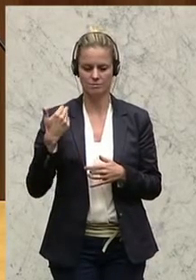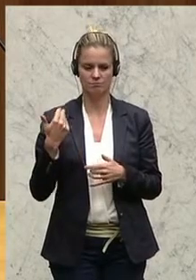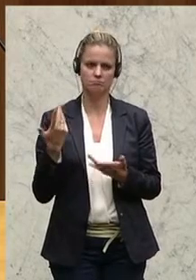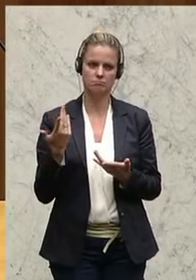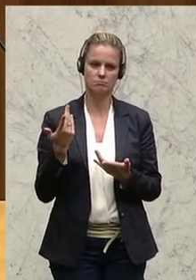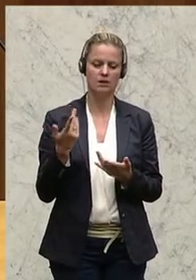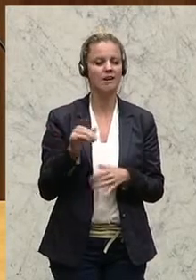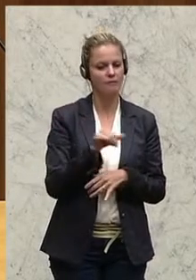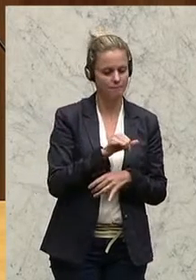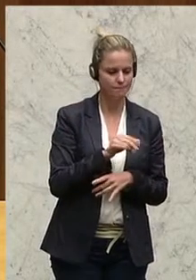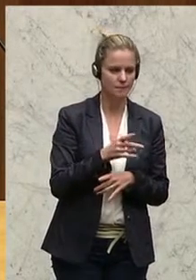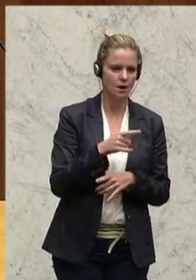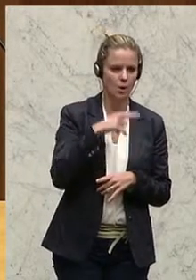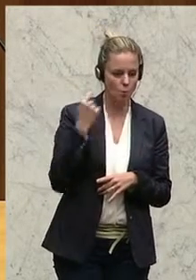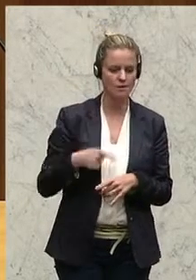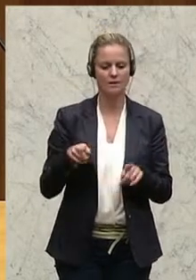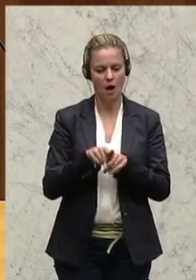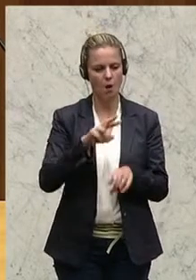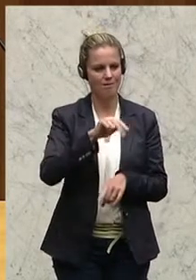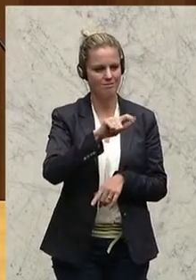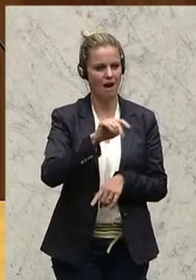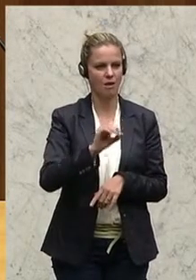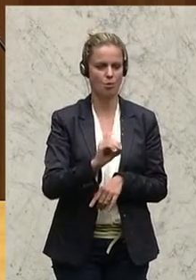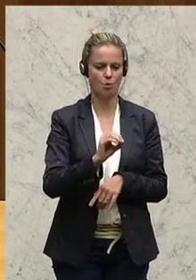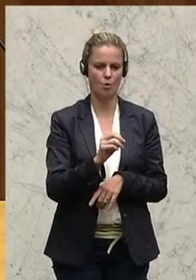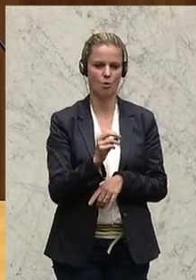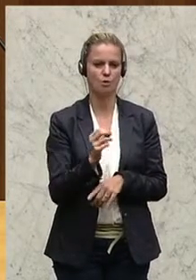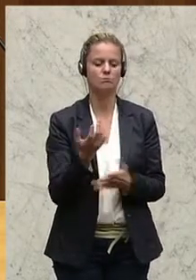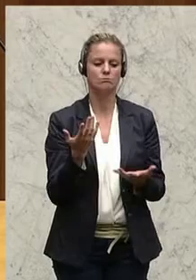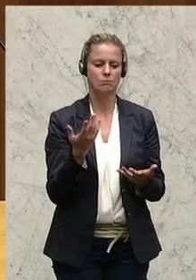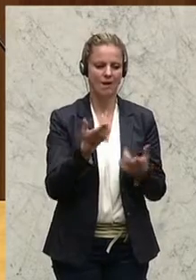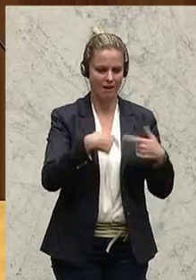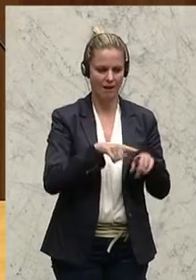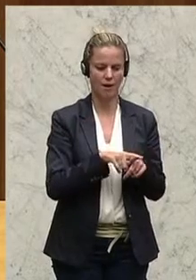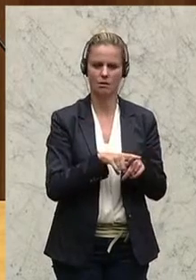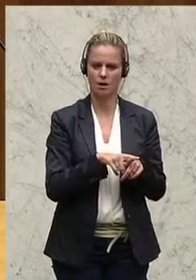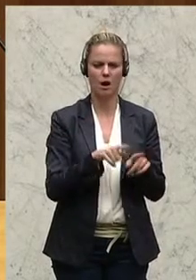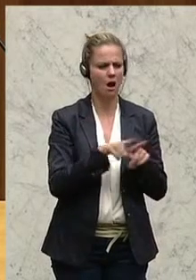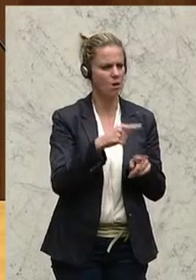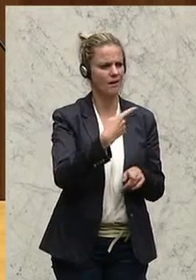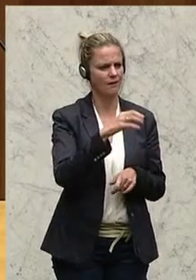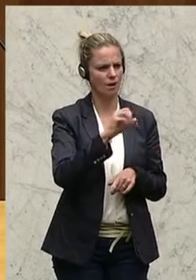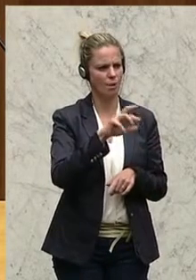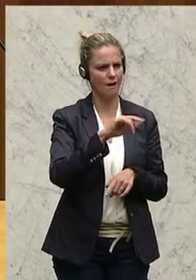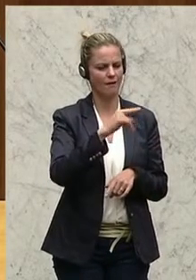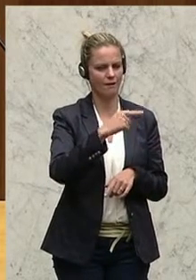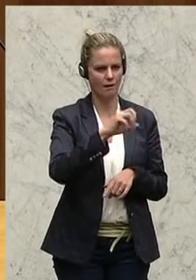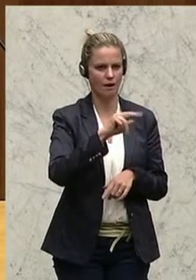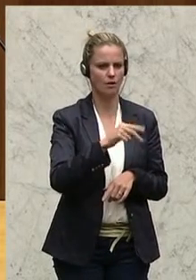werden weder Russland auf der einen noch die NATO-Länder auf der anderen Seite, auch Georgien, die Ukraine und